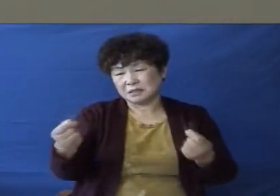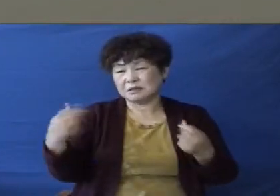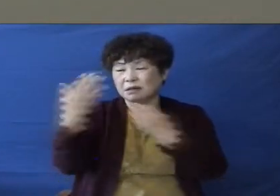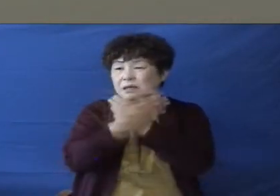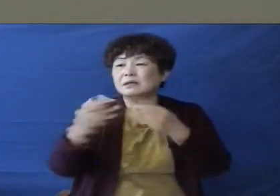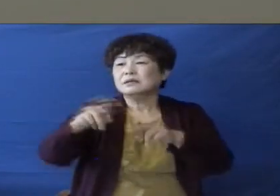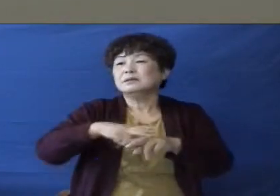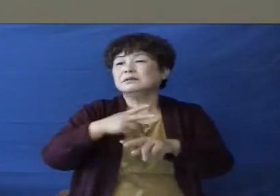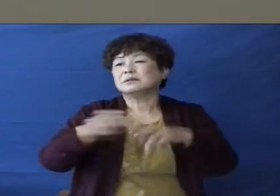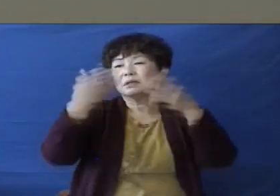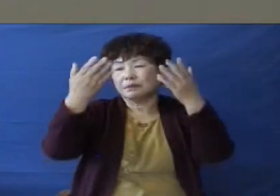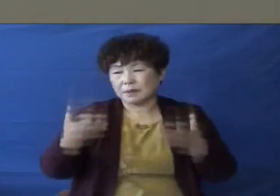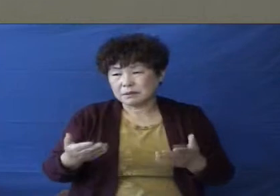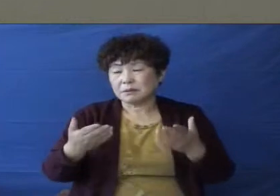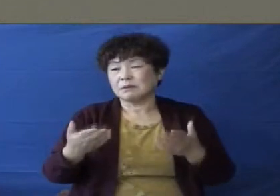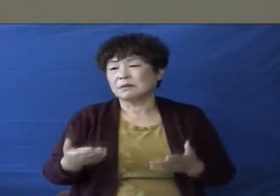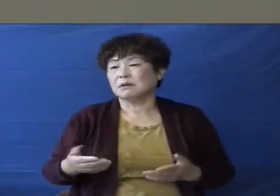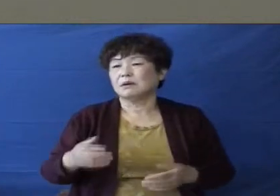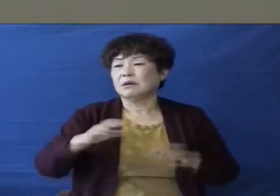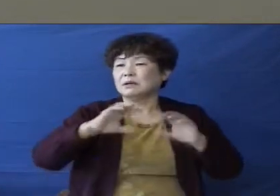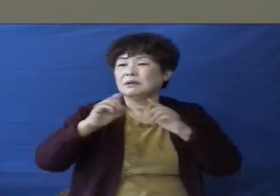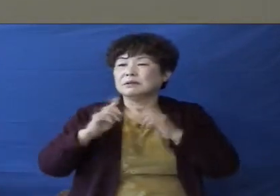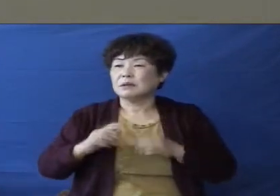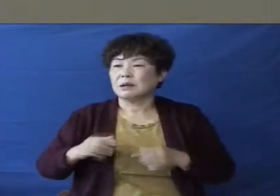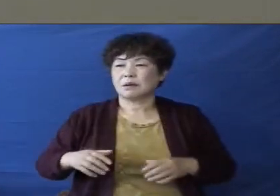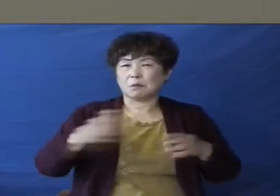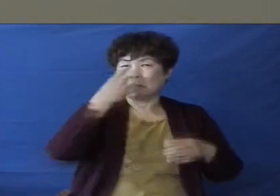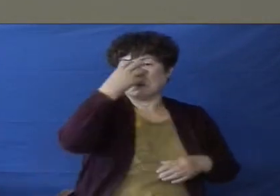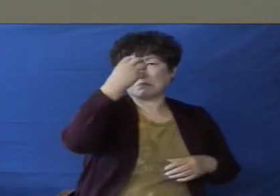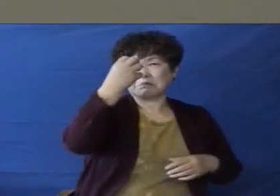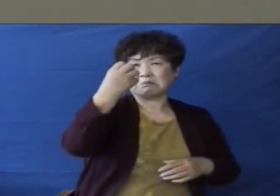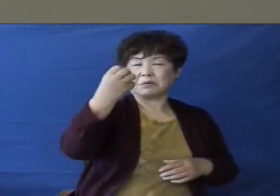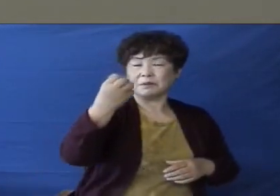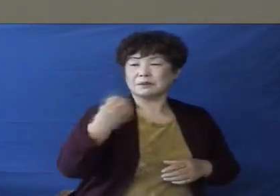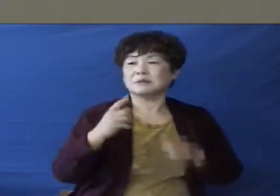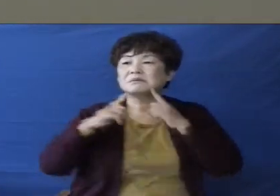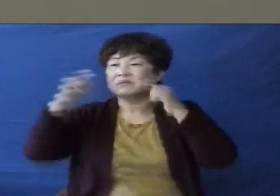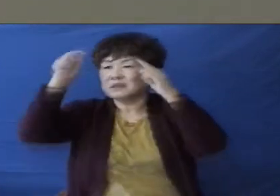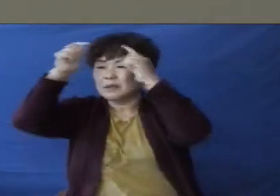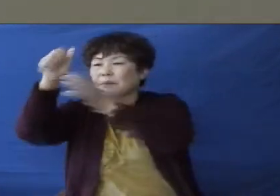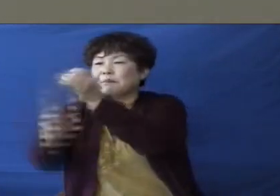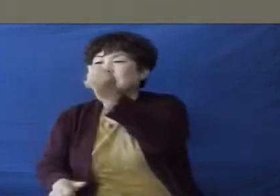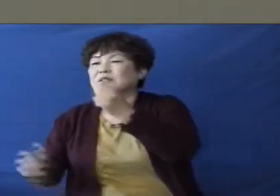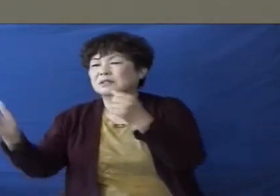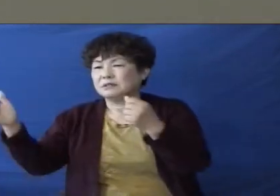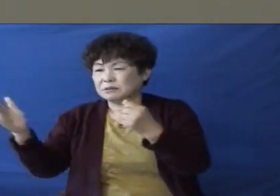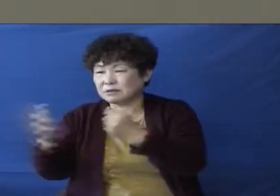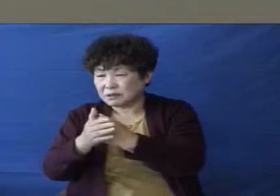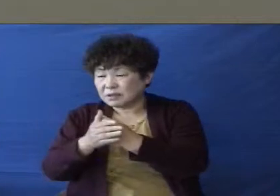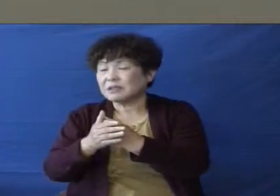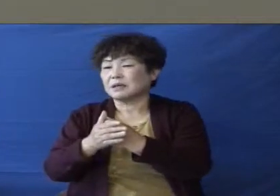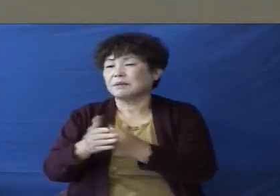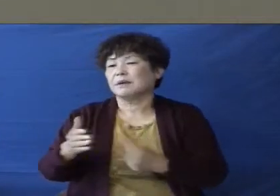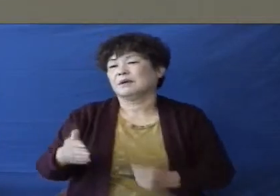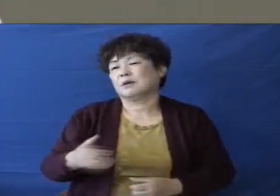차라리 안 받고 천국 가는 게 낫죠 그래요 그런데 참 그 평생동안